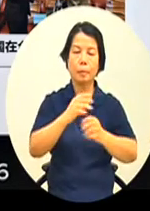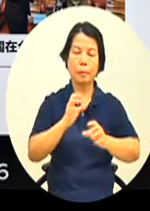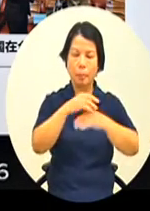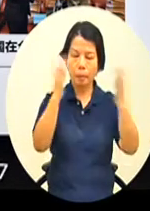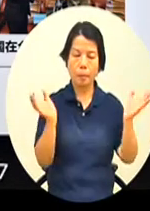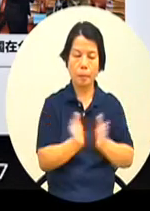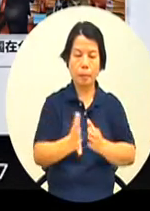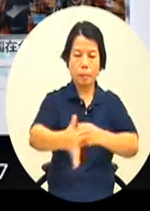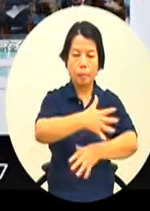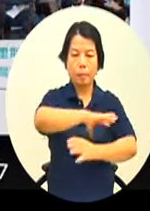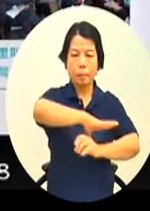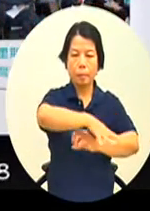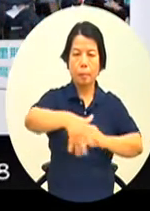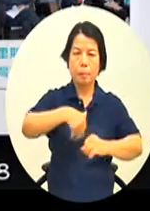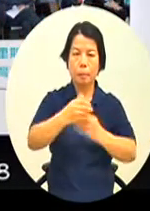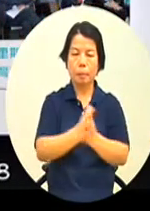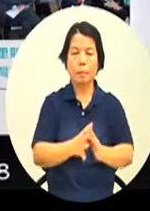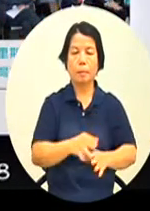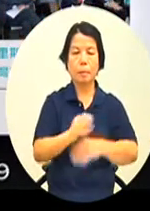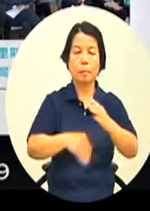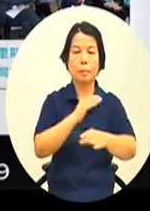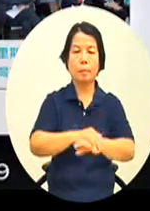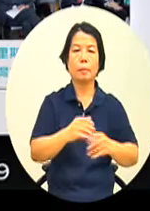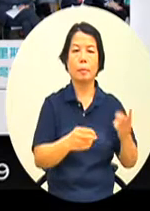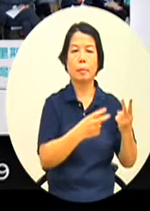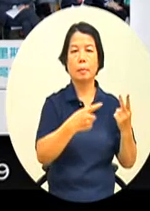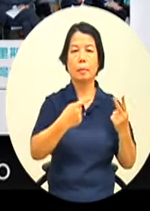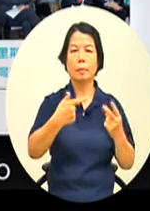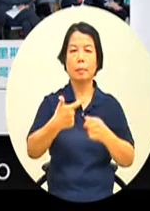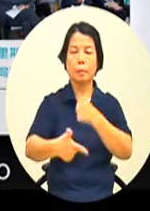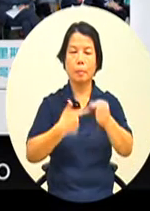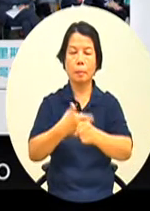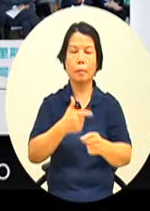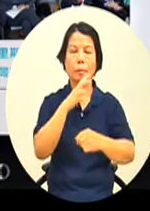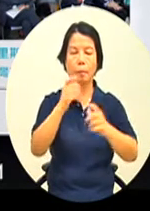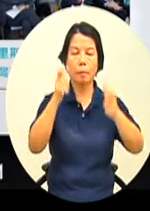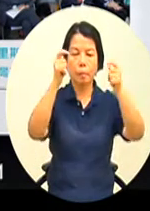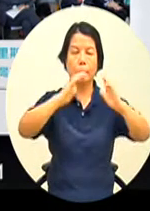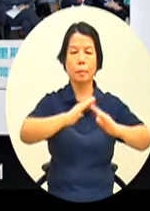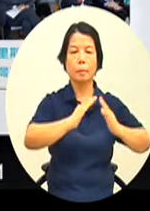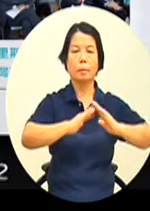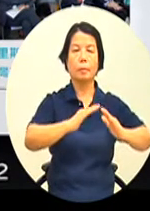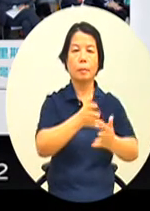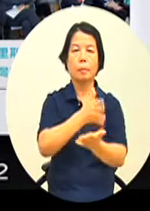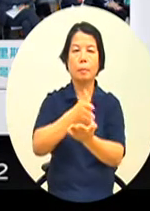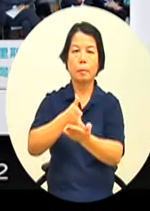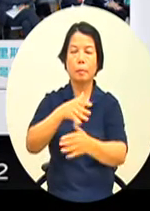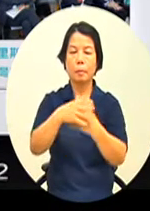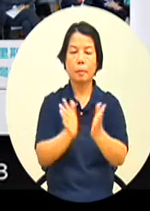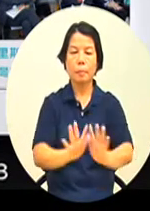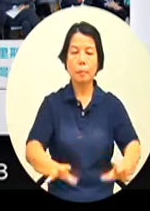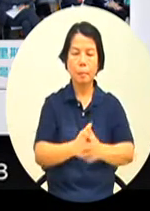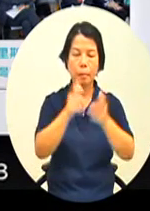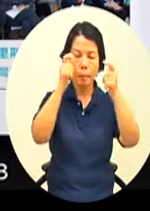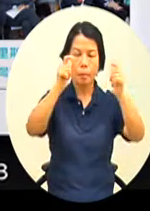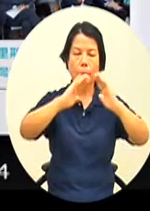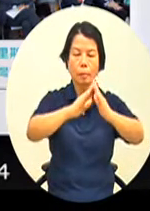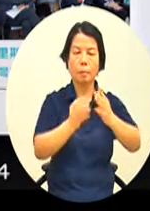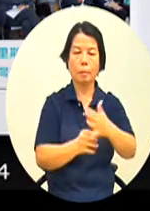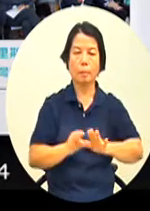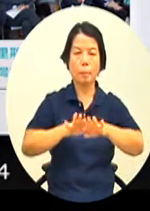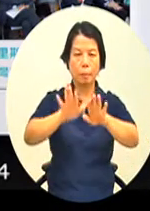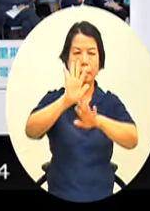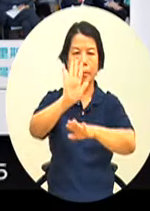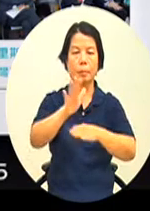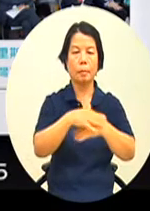今年我们成功举办的这个2016全球港湾城市论坛哦，高雄市的国际化的步伐持续有稳健哦。那今年在港